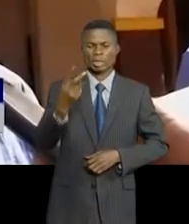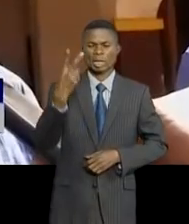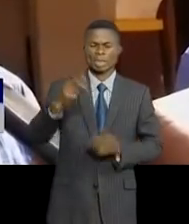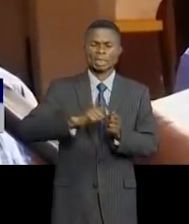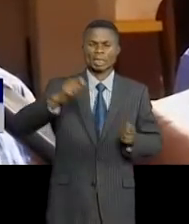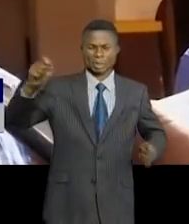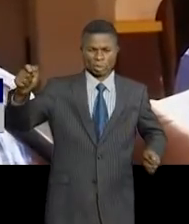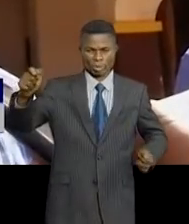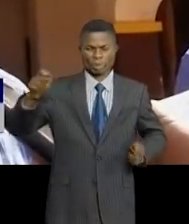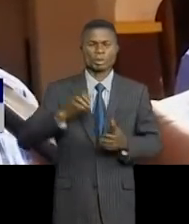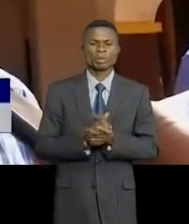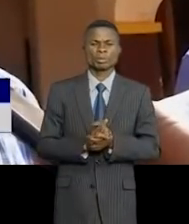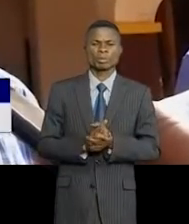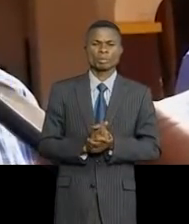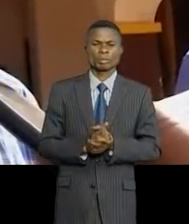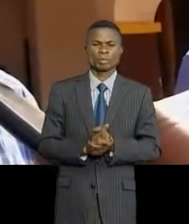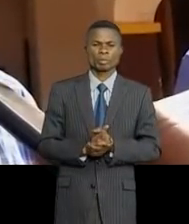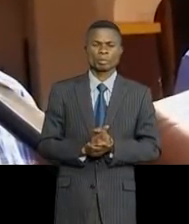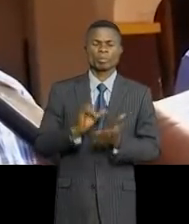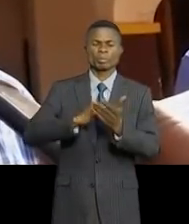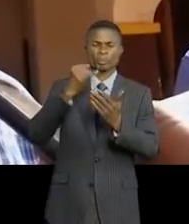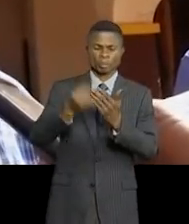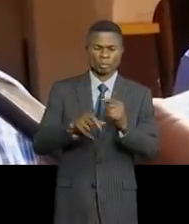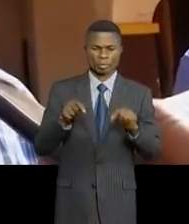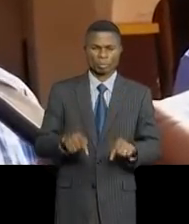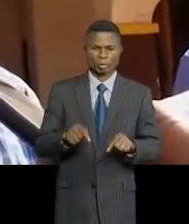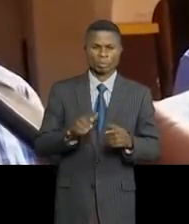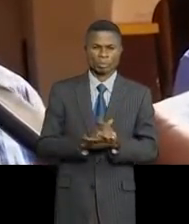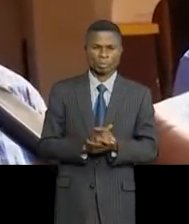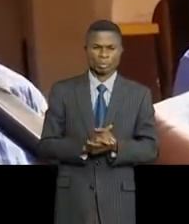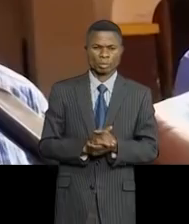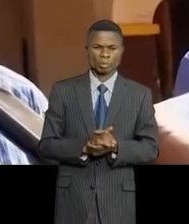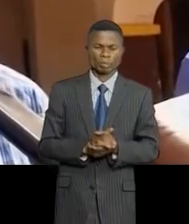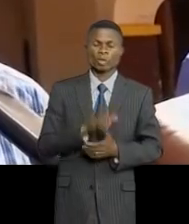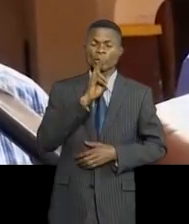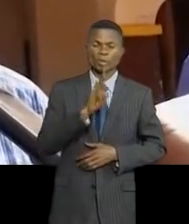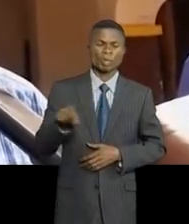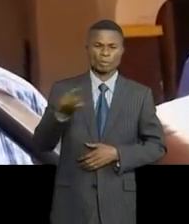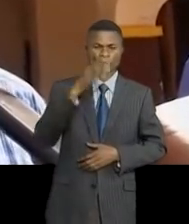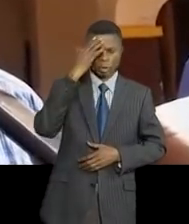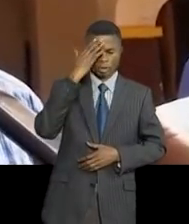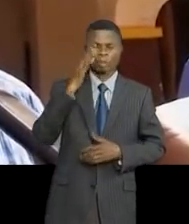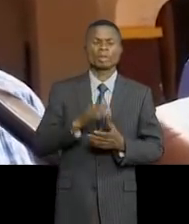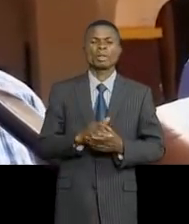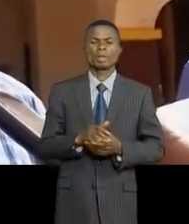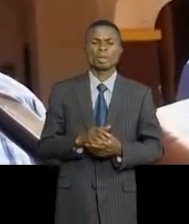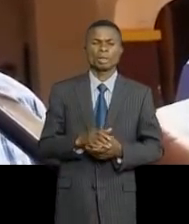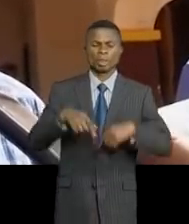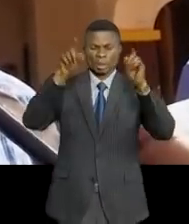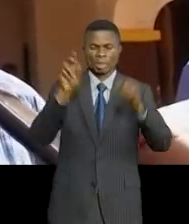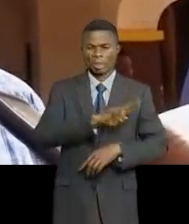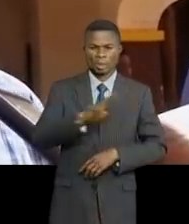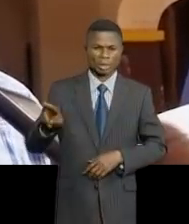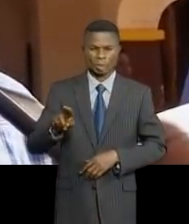km. C'est à l'issue de cette actualisation là que les travaux pourront démarrer. Mais certainement, ça va être pour l'année